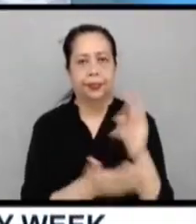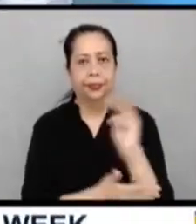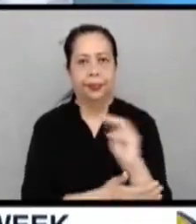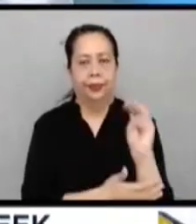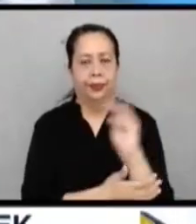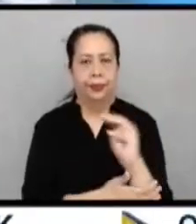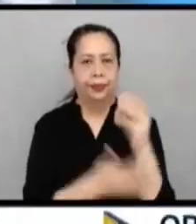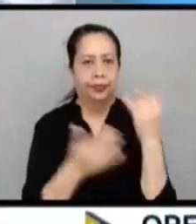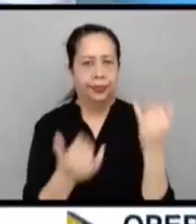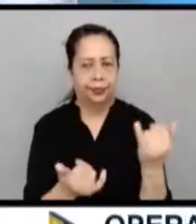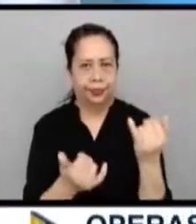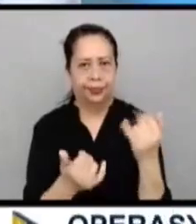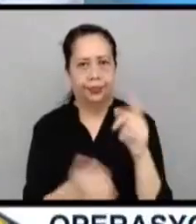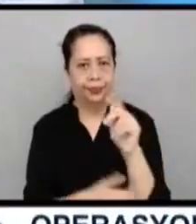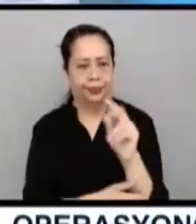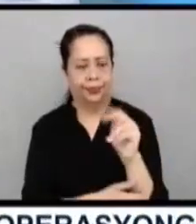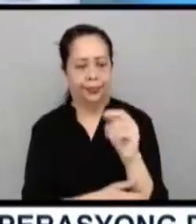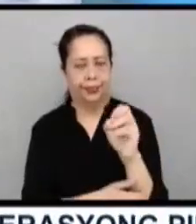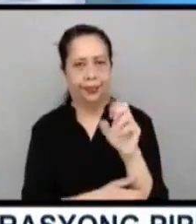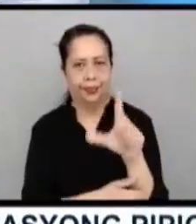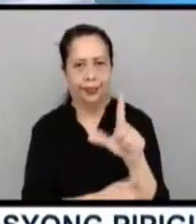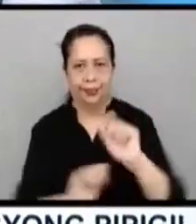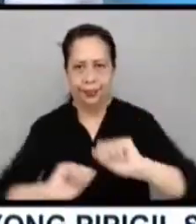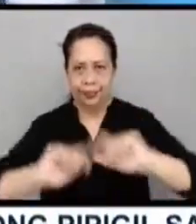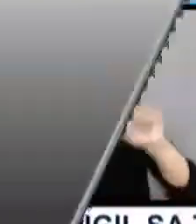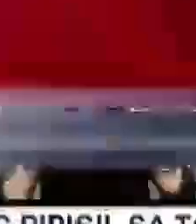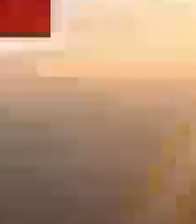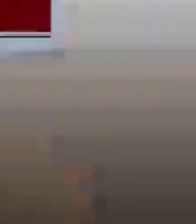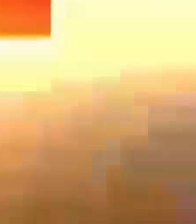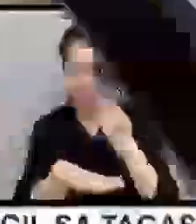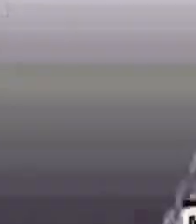si Noel Talakay live. Rise and shine, Noel.